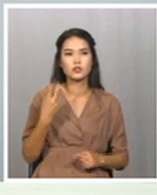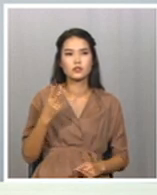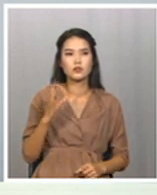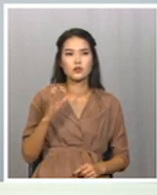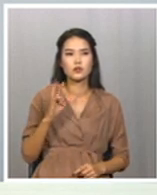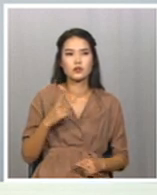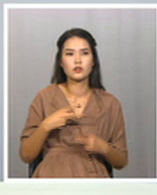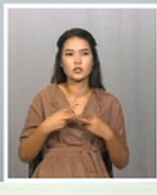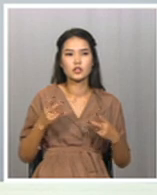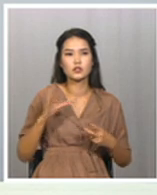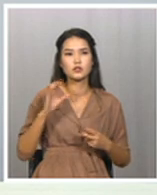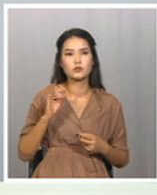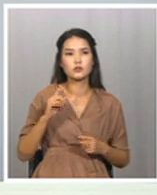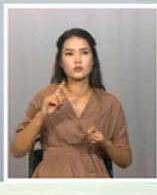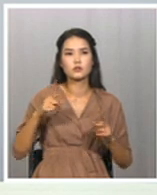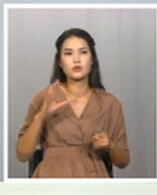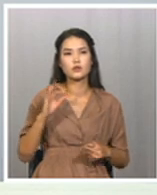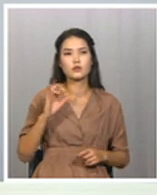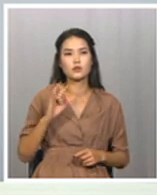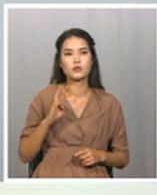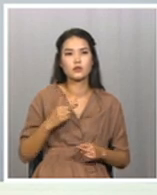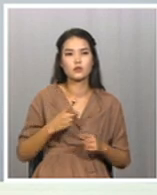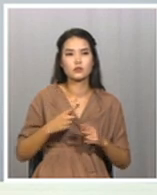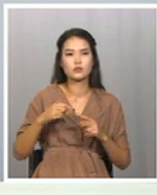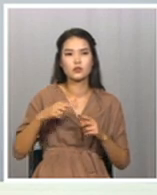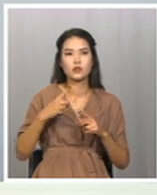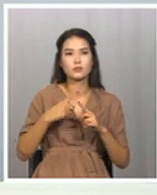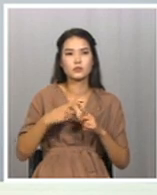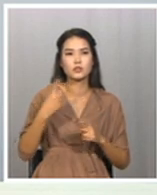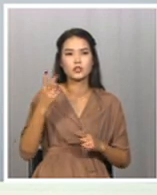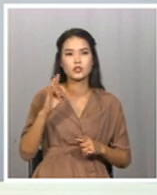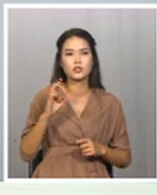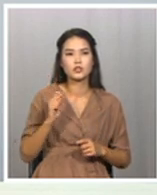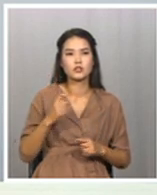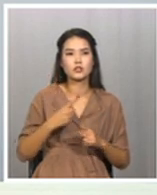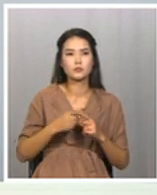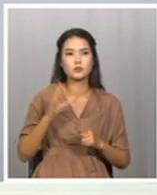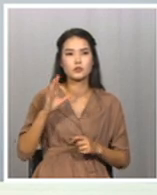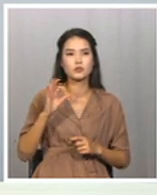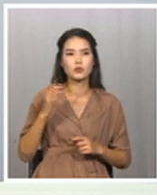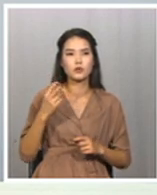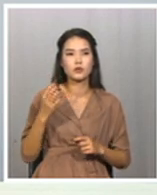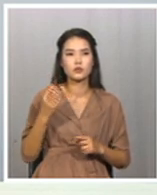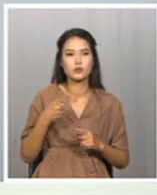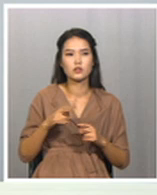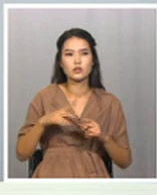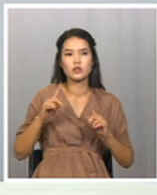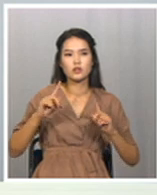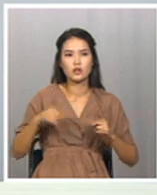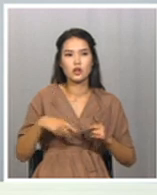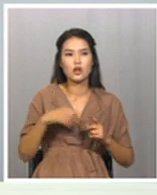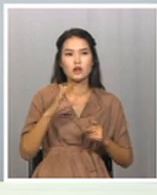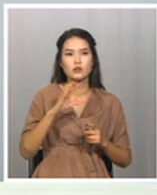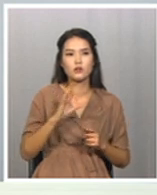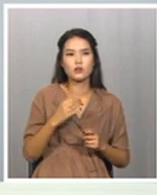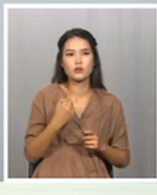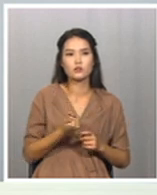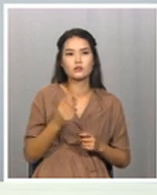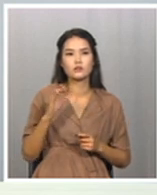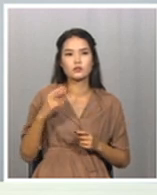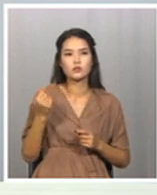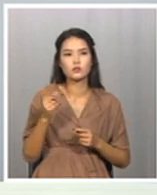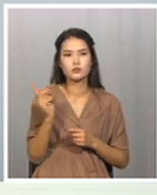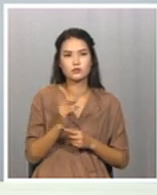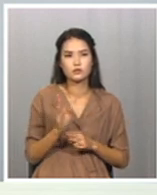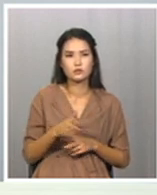сульфаты, натрий гидроксиді, реакцияның оң жағындағы натрий сульфаты электролиттер болғандықтан олар иондарға